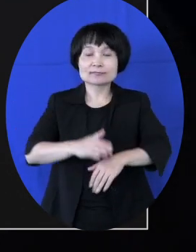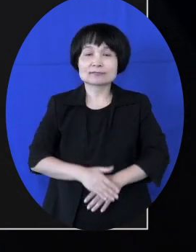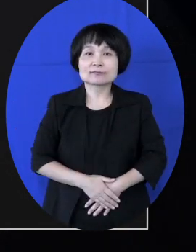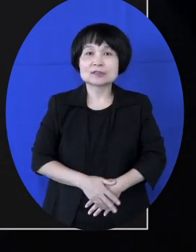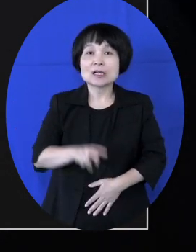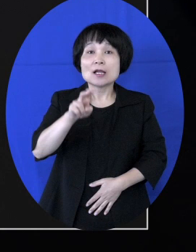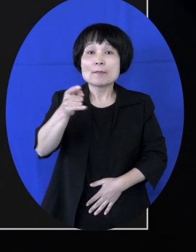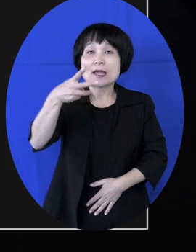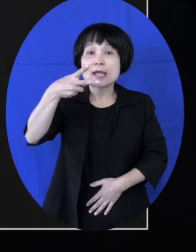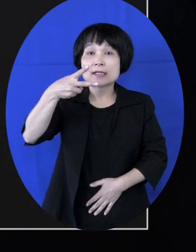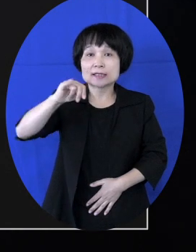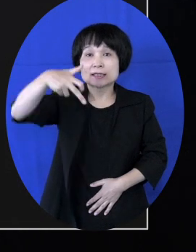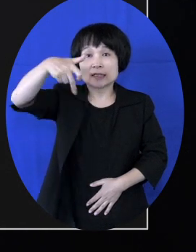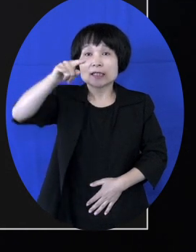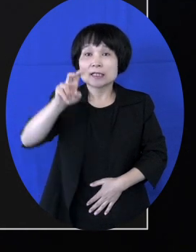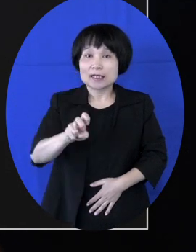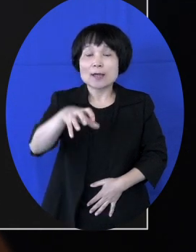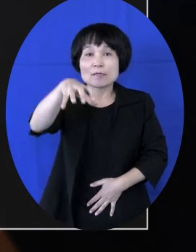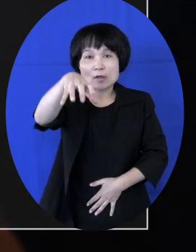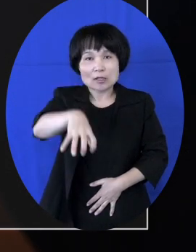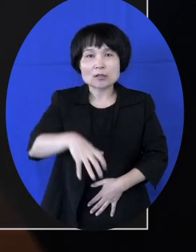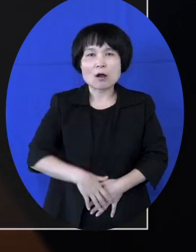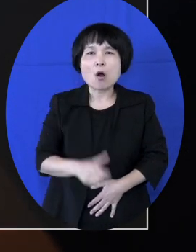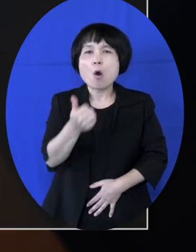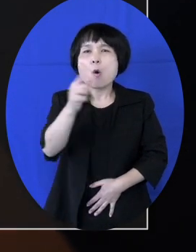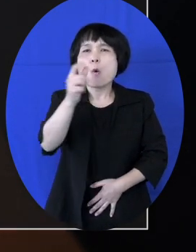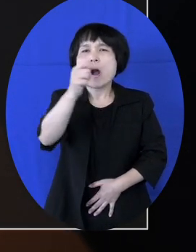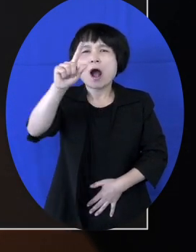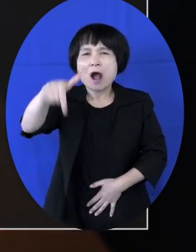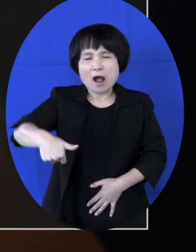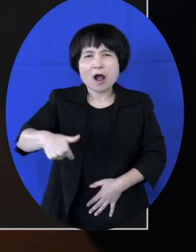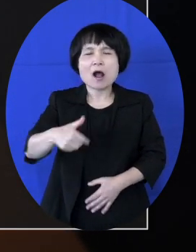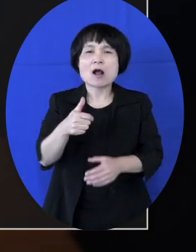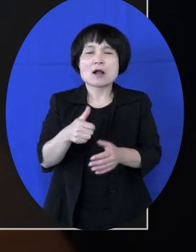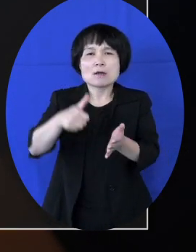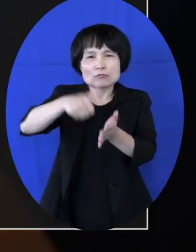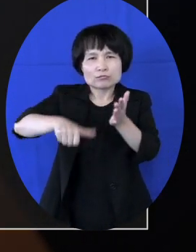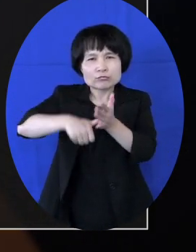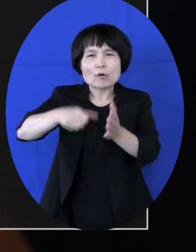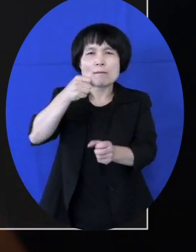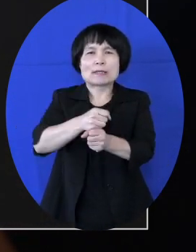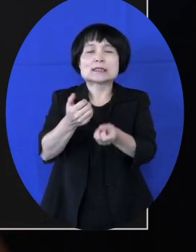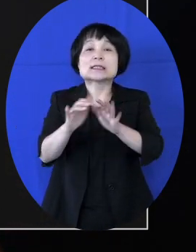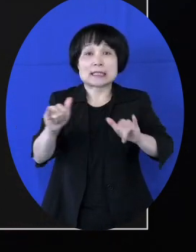주식회사 메디캠에서 기타 화학제품 생산기계 조작원을 모집합니다.